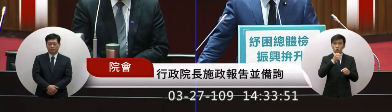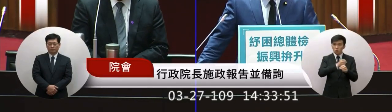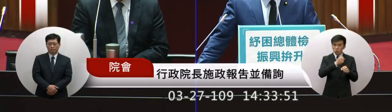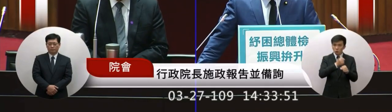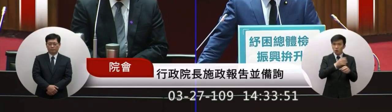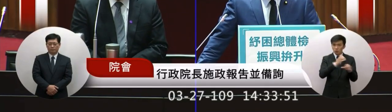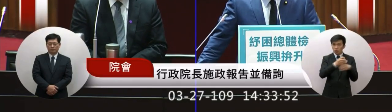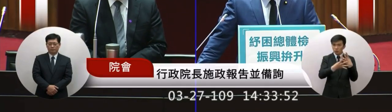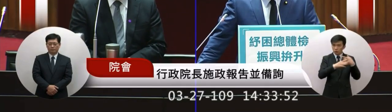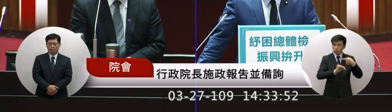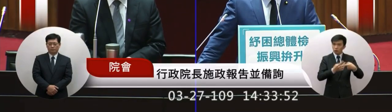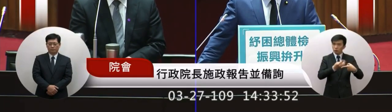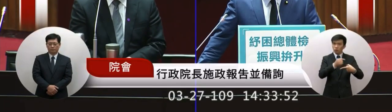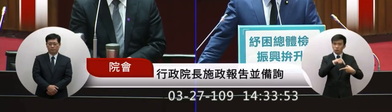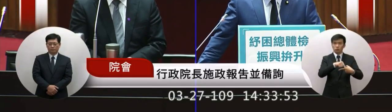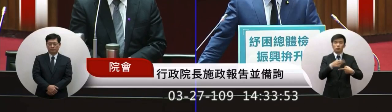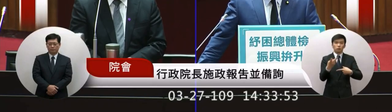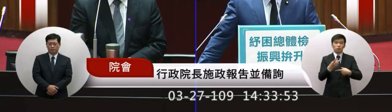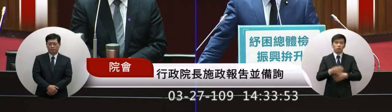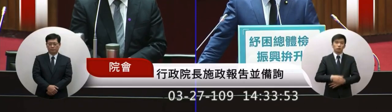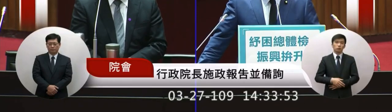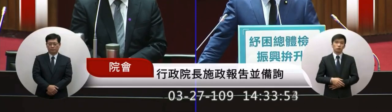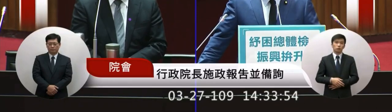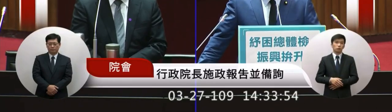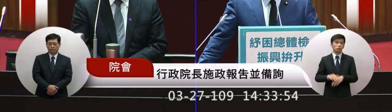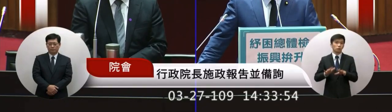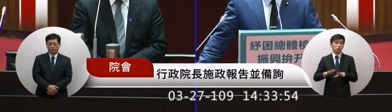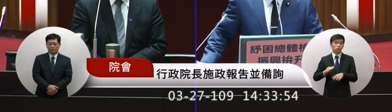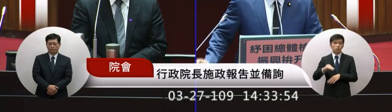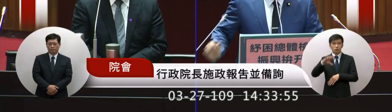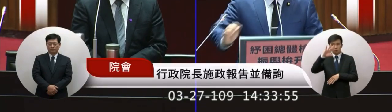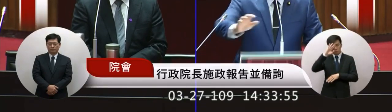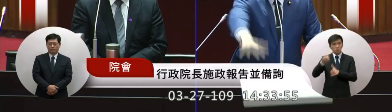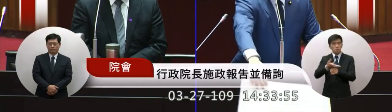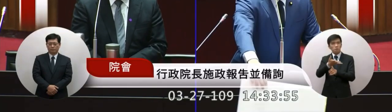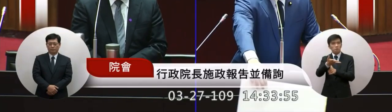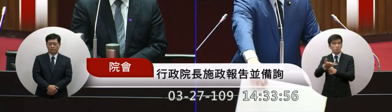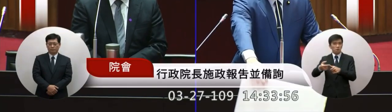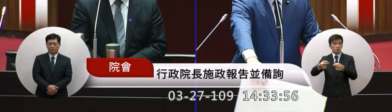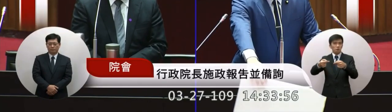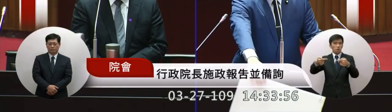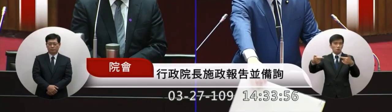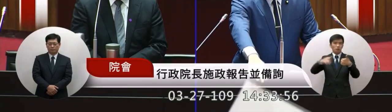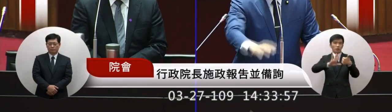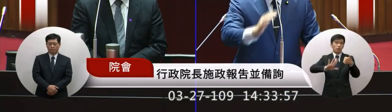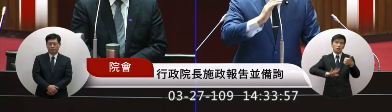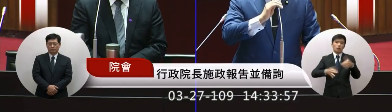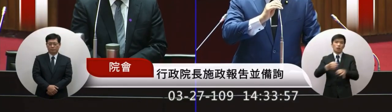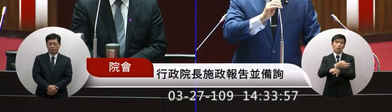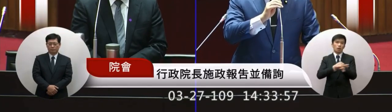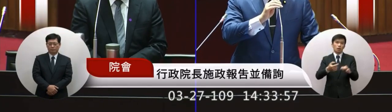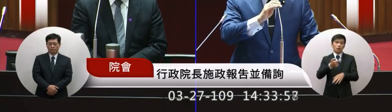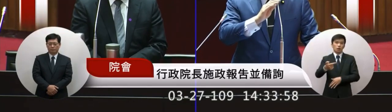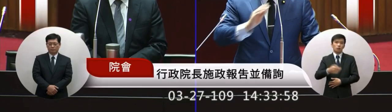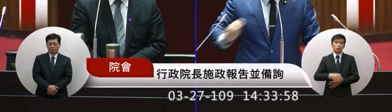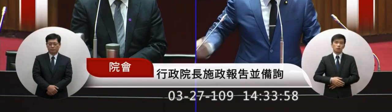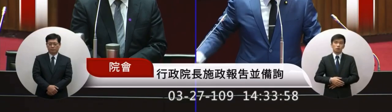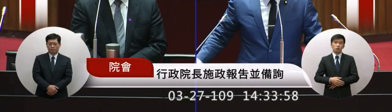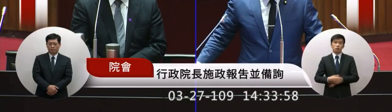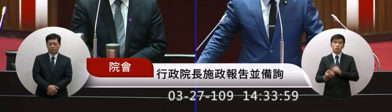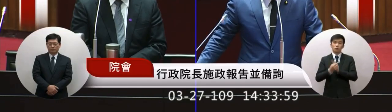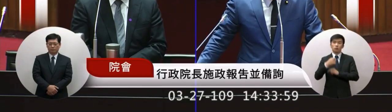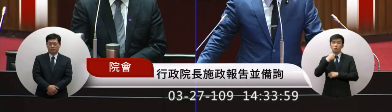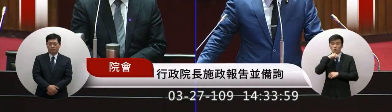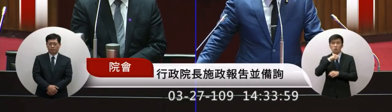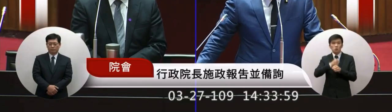重要的。那随着疫情的升温，对产业的冲击非常的大，那对台湾劳动的市场会有一定相当程度